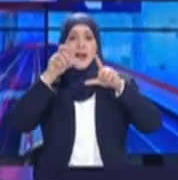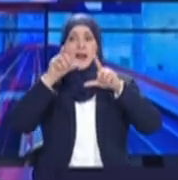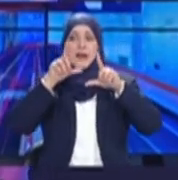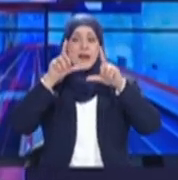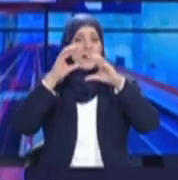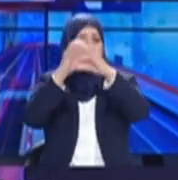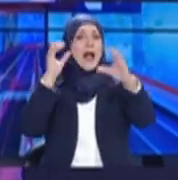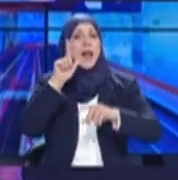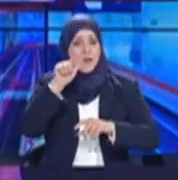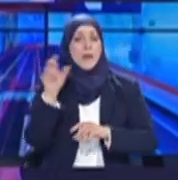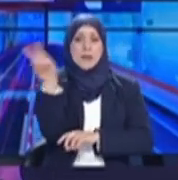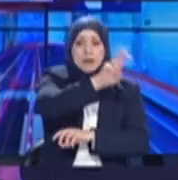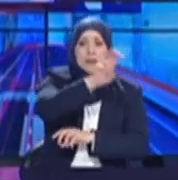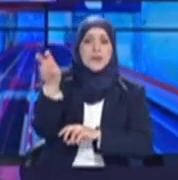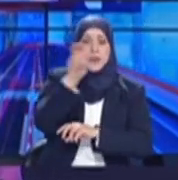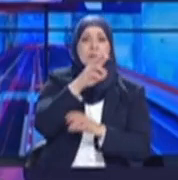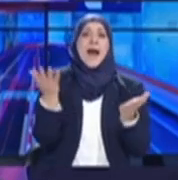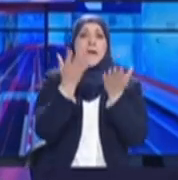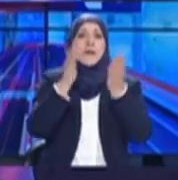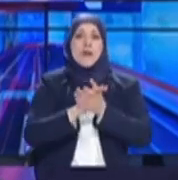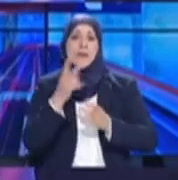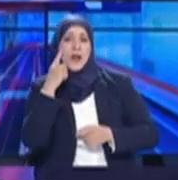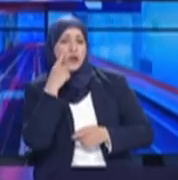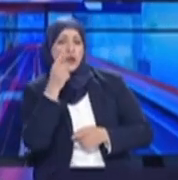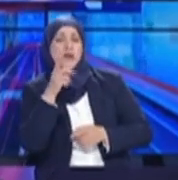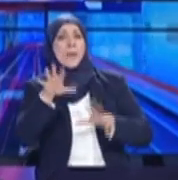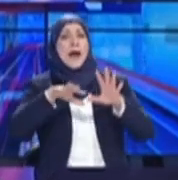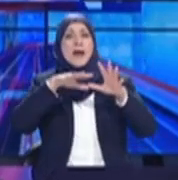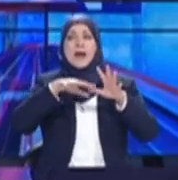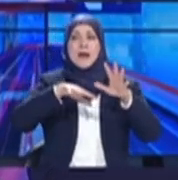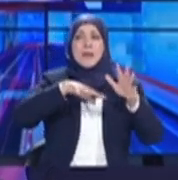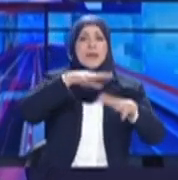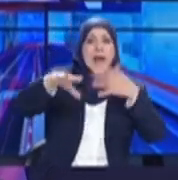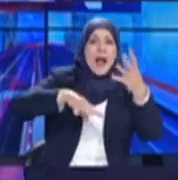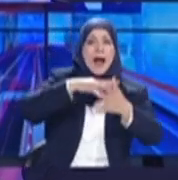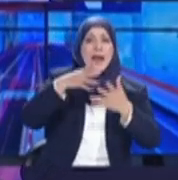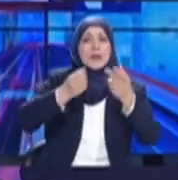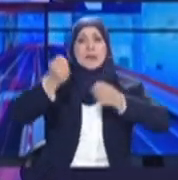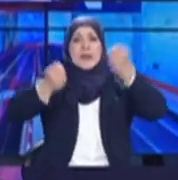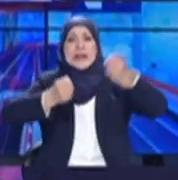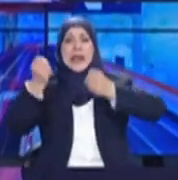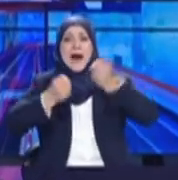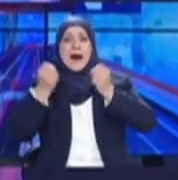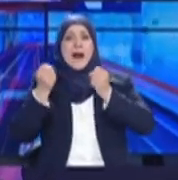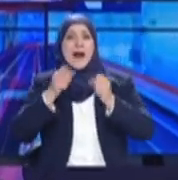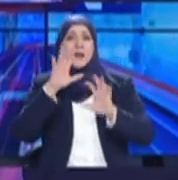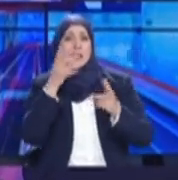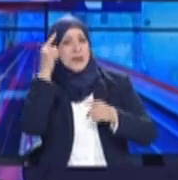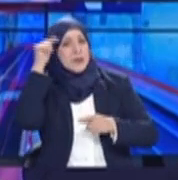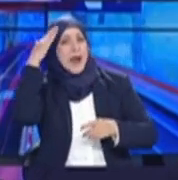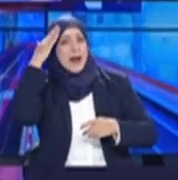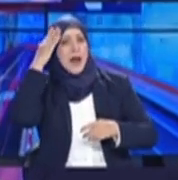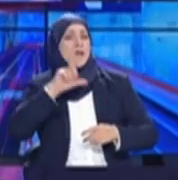ما شفنا اه حركيه اوراق اه ال اه لا نعلم اللي هي سيارات الامن اما هناك